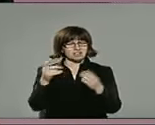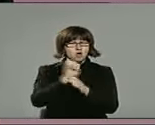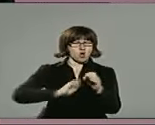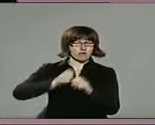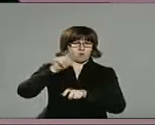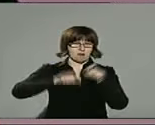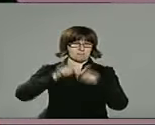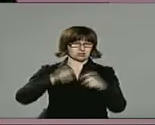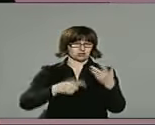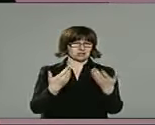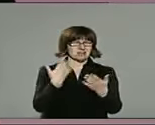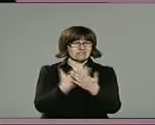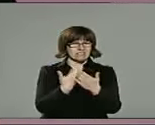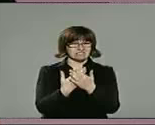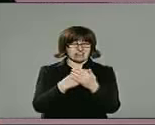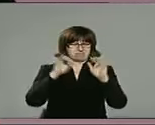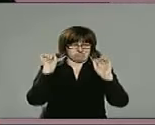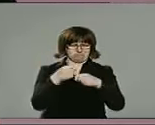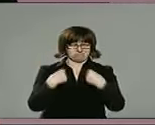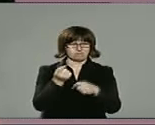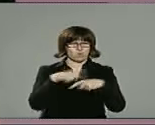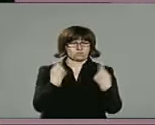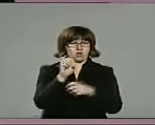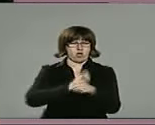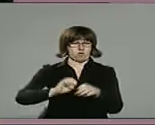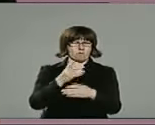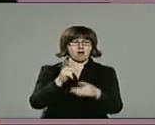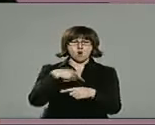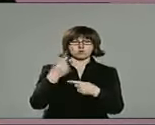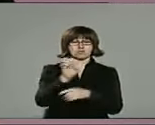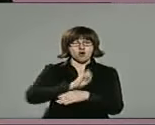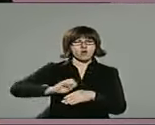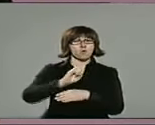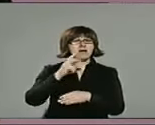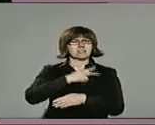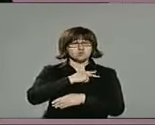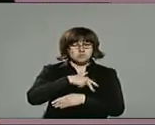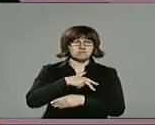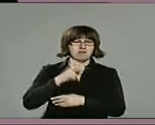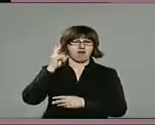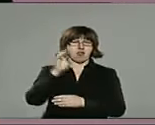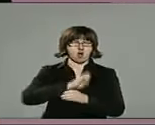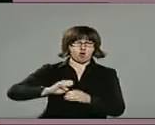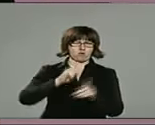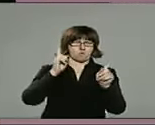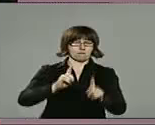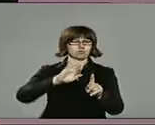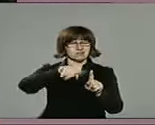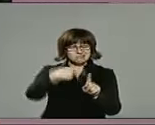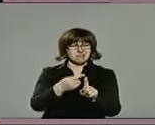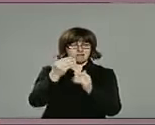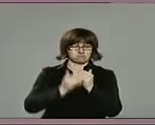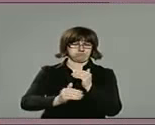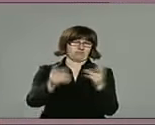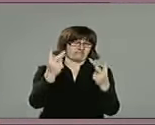der Menschen. Und deswegen kann das nicht unser Europa sein. Unser muss wieder ein soziales Europa werden. Darum wird es in den kommenden